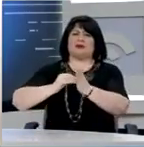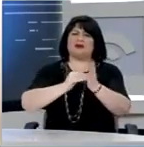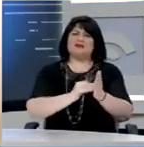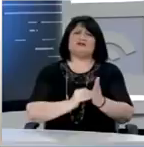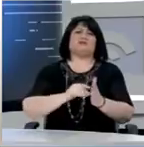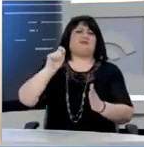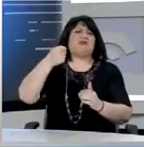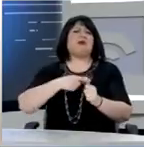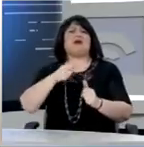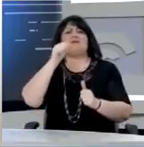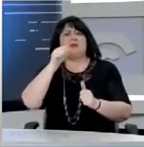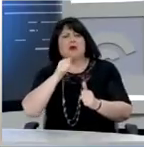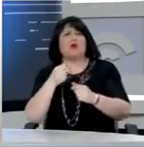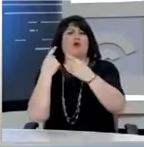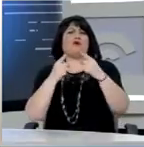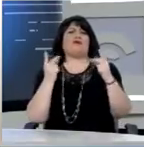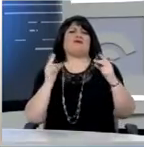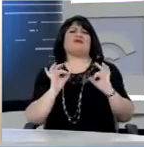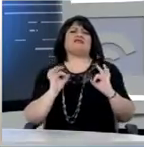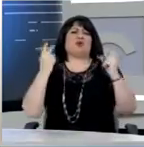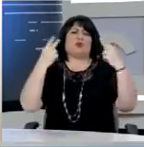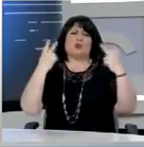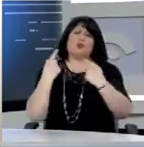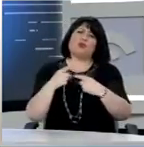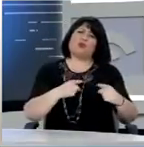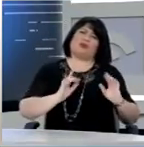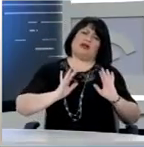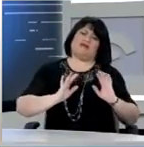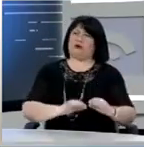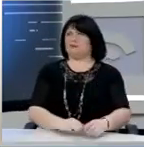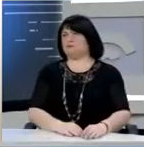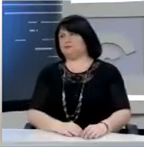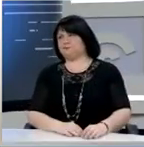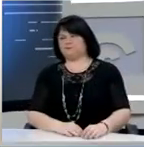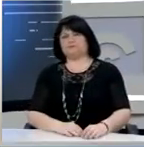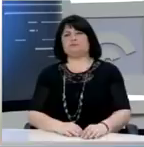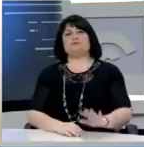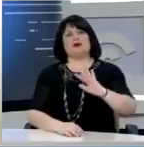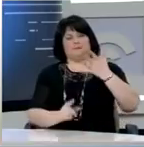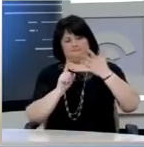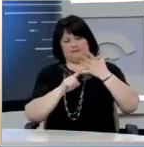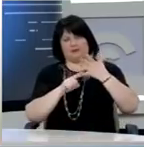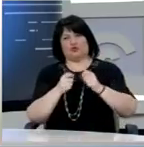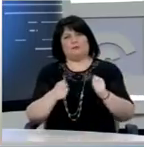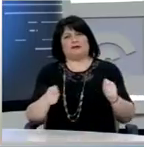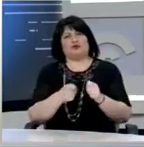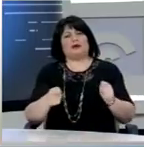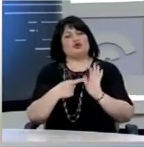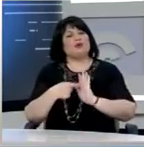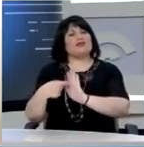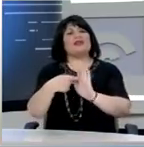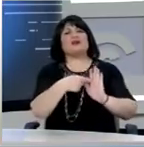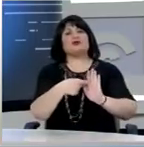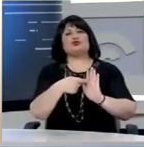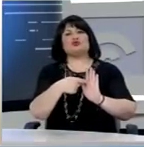ωφέλειας, ηλεκτρισμός, φυσικό αέριο και άλλα. Τέλος, πέμπτο, τα μέτρα αυτά δείχνουν ότι η